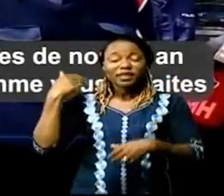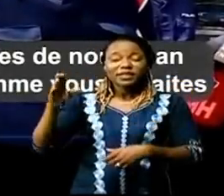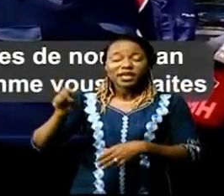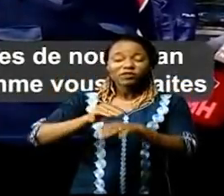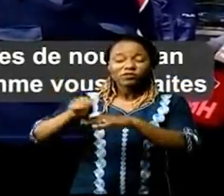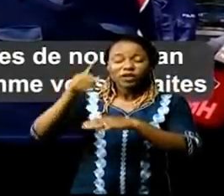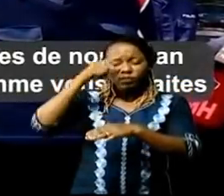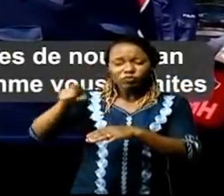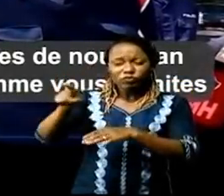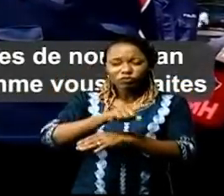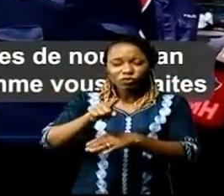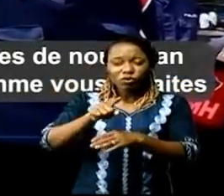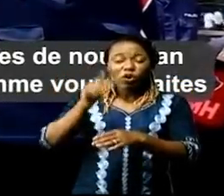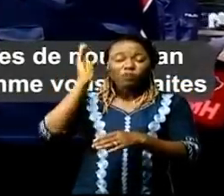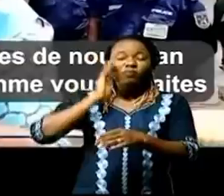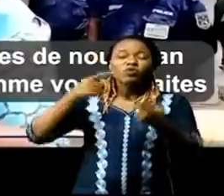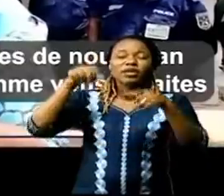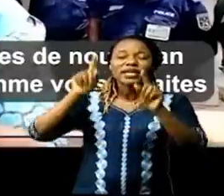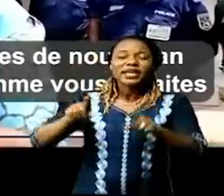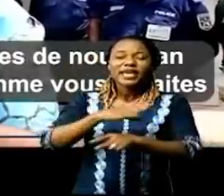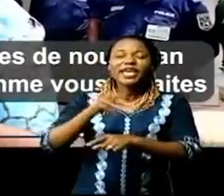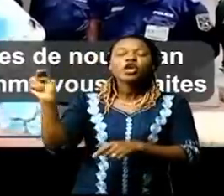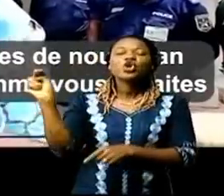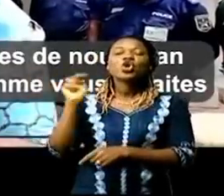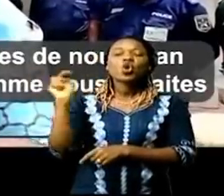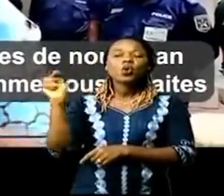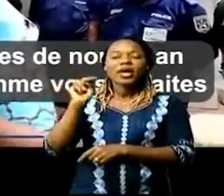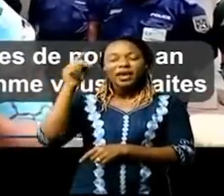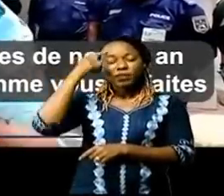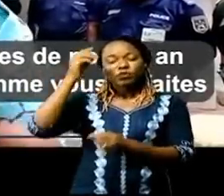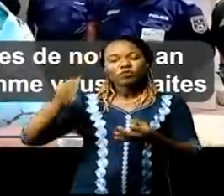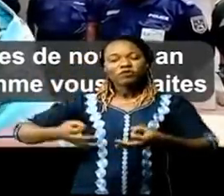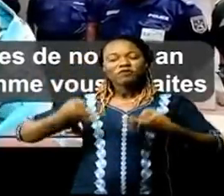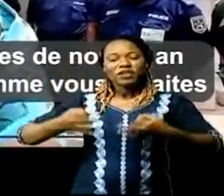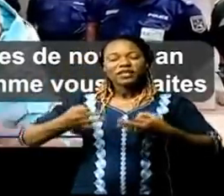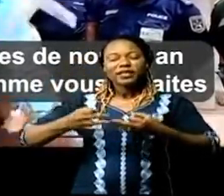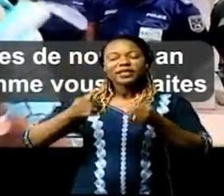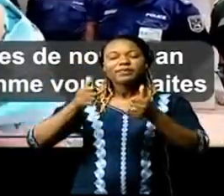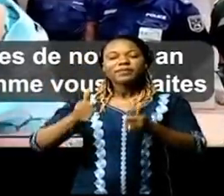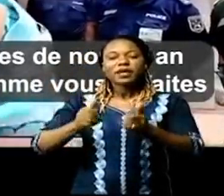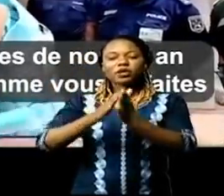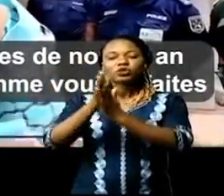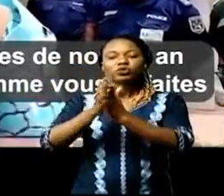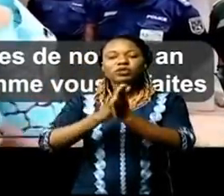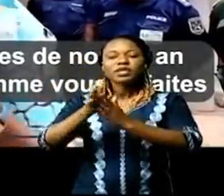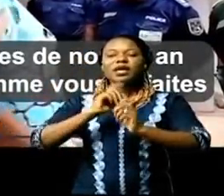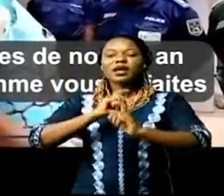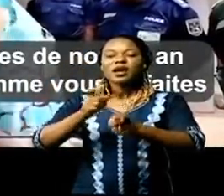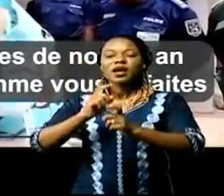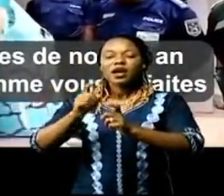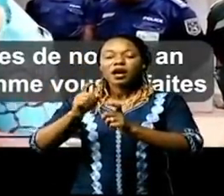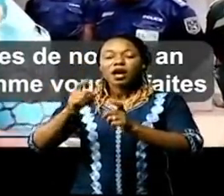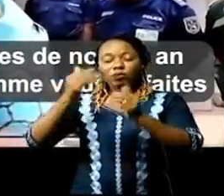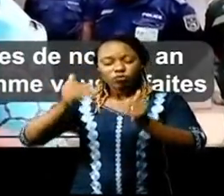Noël, Kidoko, il a la peine à Mouibati, à nous souhaiter.